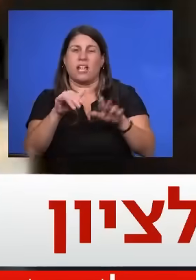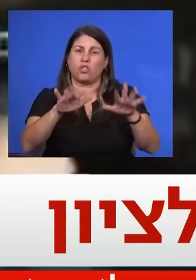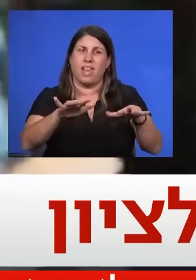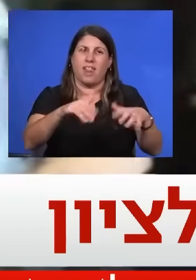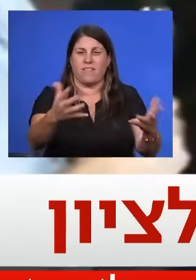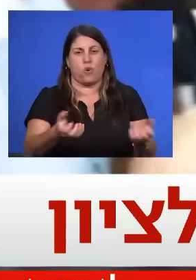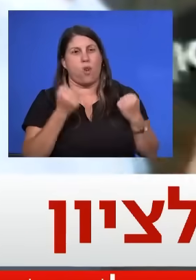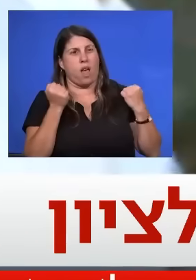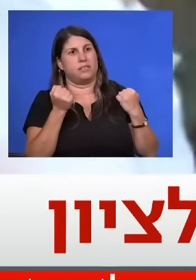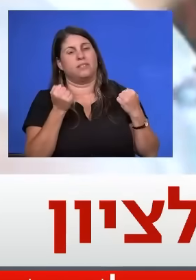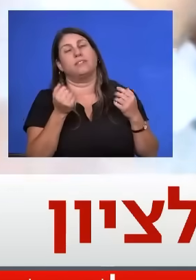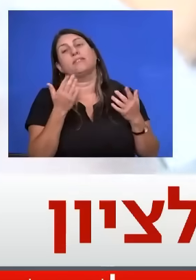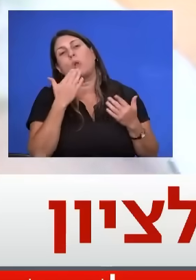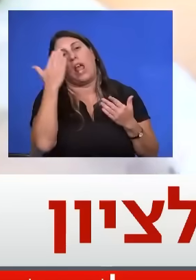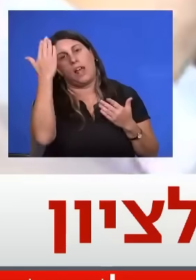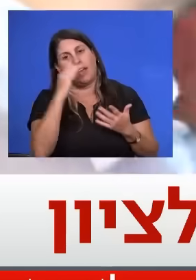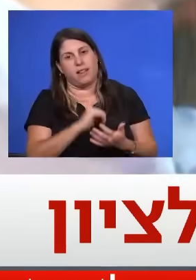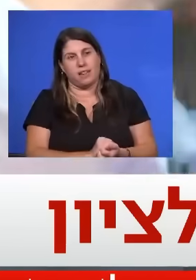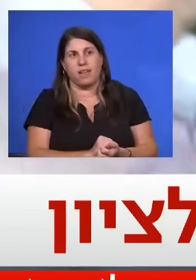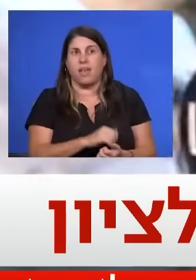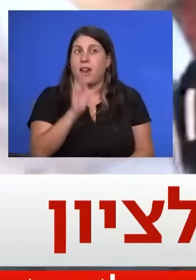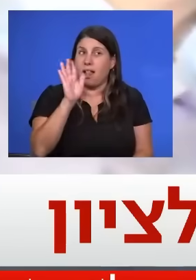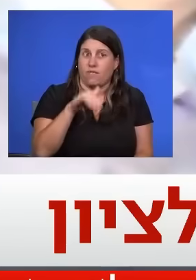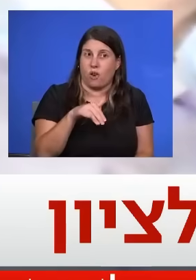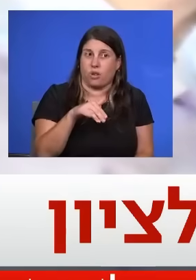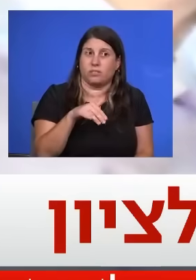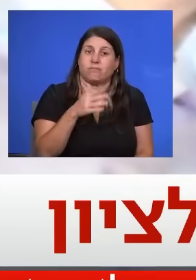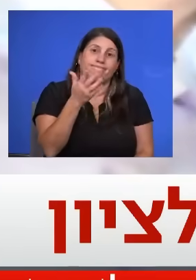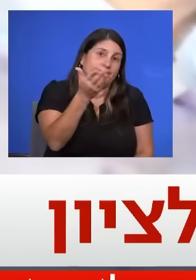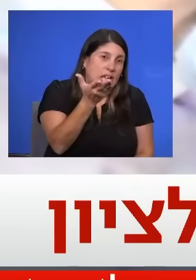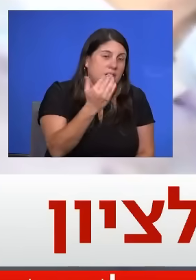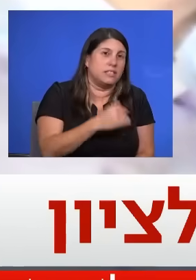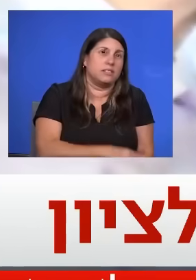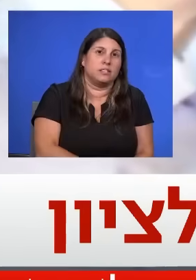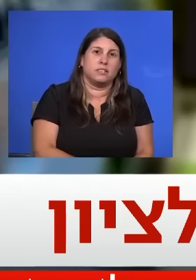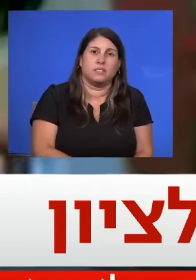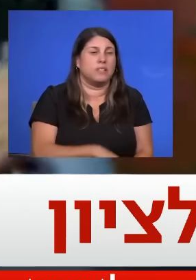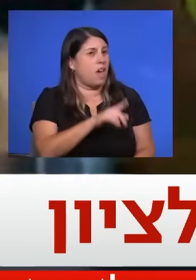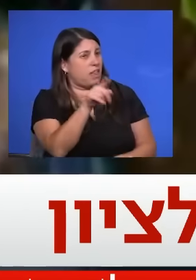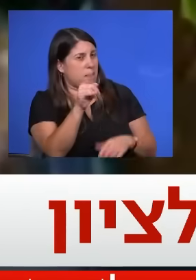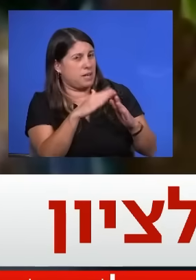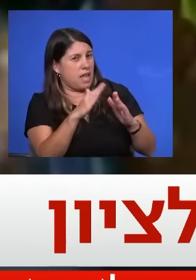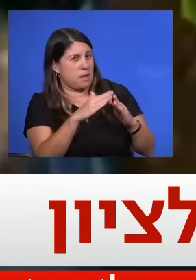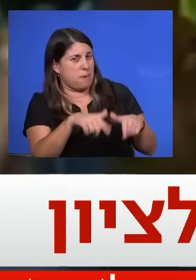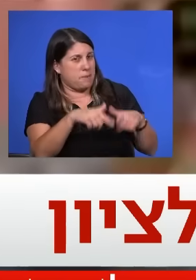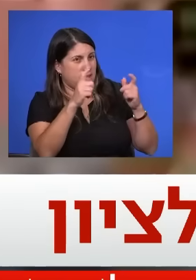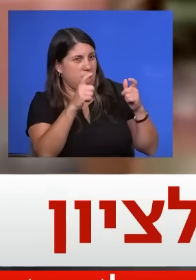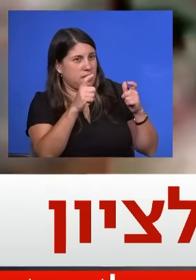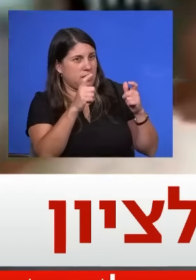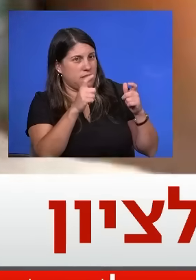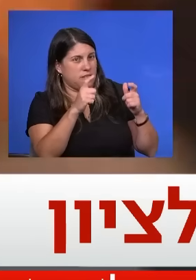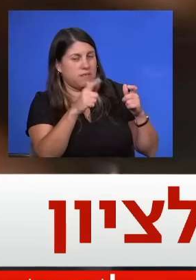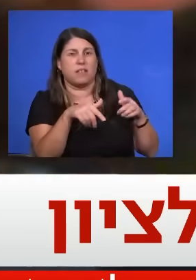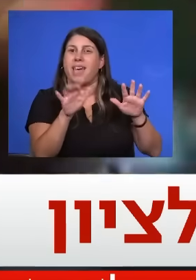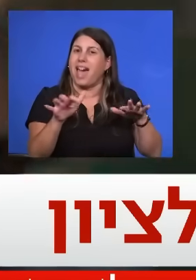לאל, לפחות זה. אתם תושבי הבניין? כן, הכלב בסדר.